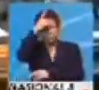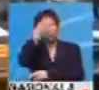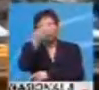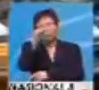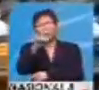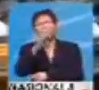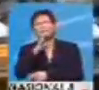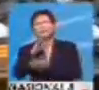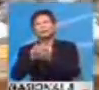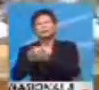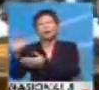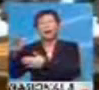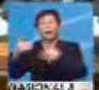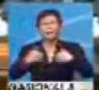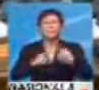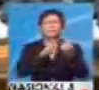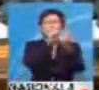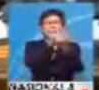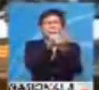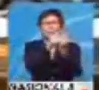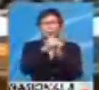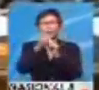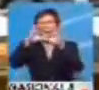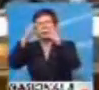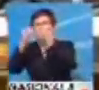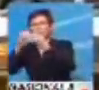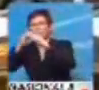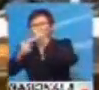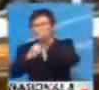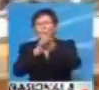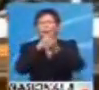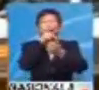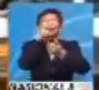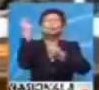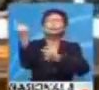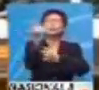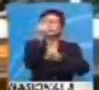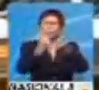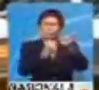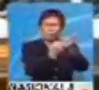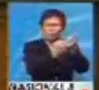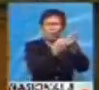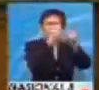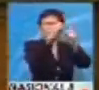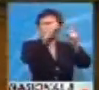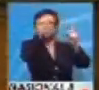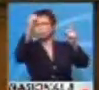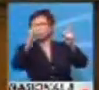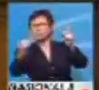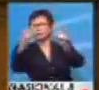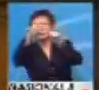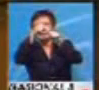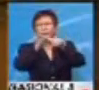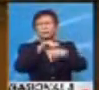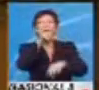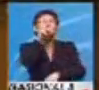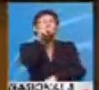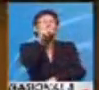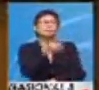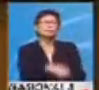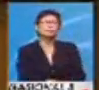berkata beliau akan mengadakan perjumpaan bersama gelap-kelap penyokong Kedah yang senantiasa memberi sokongan padu kepada pasukan Elang